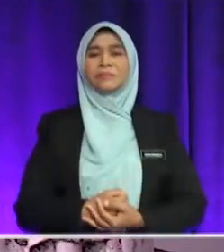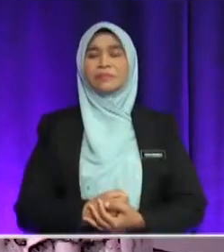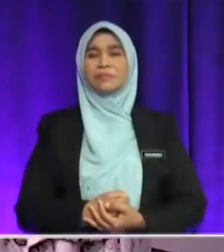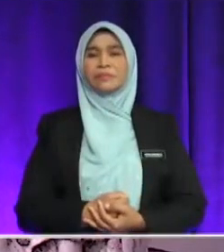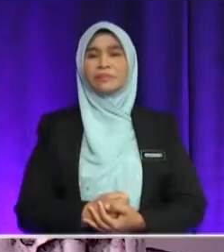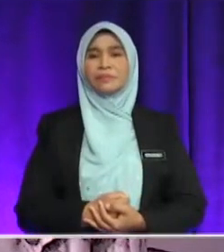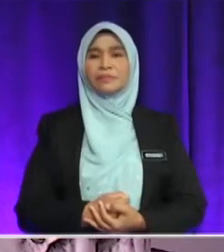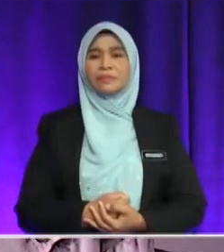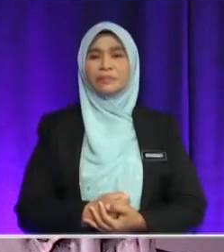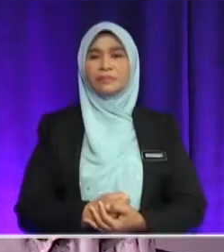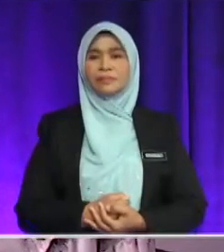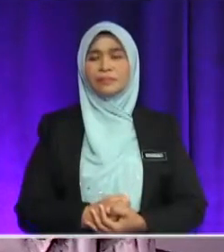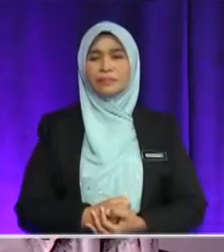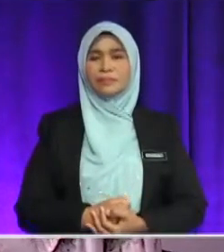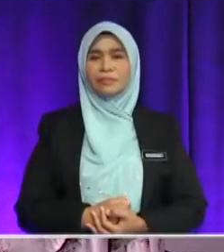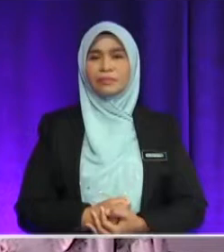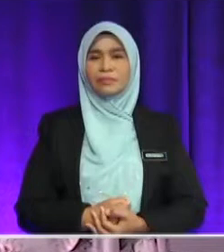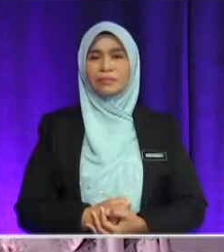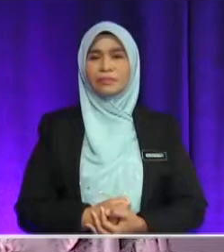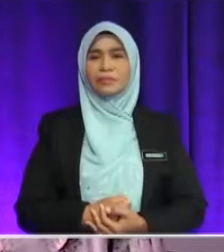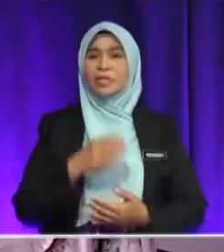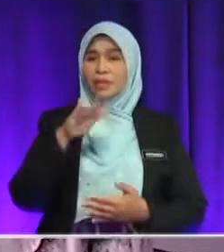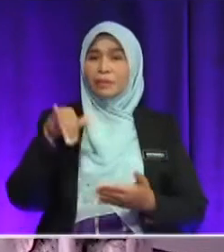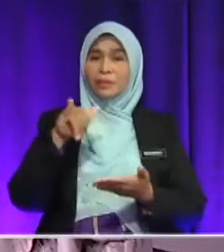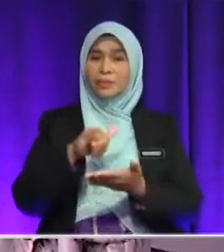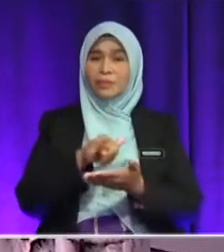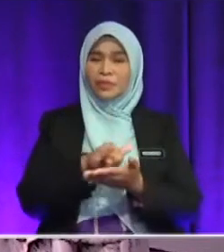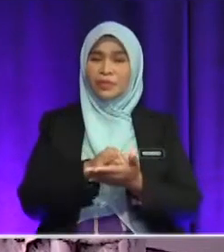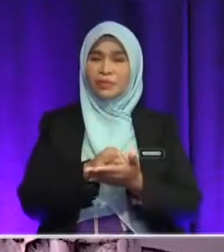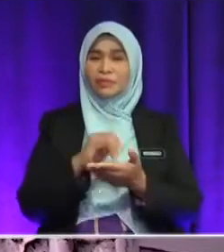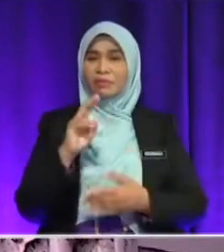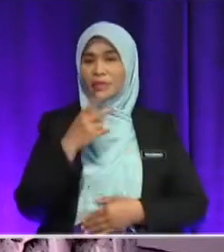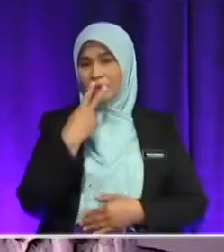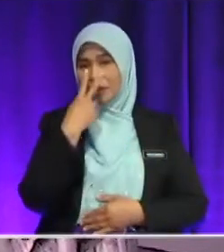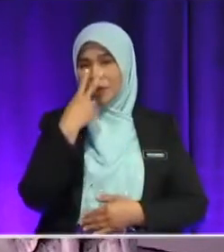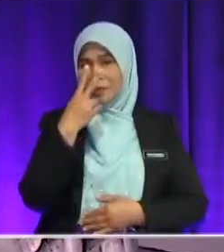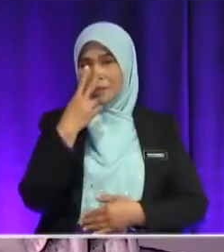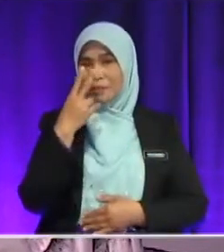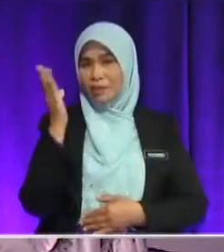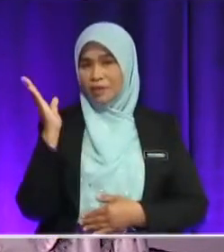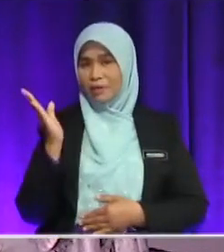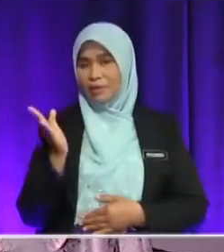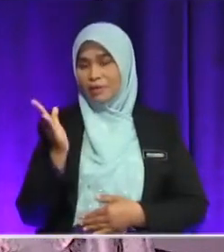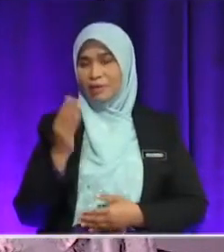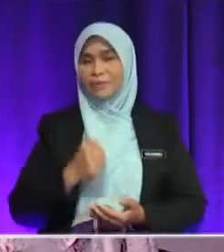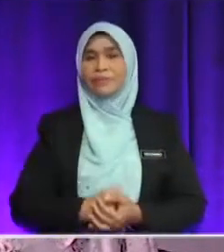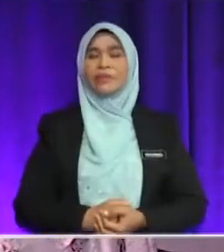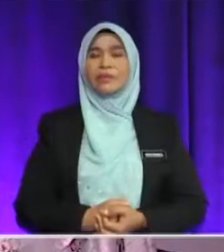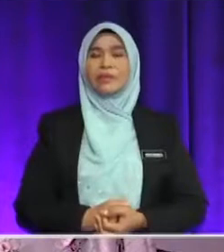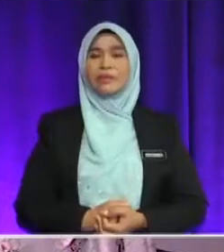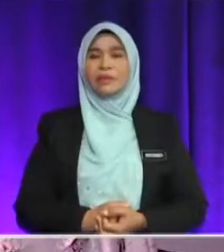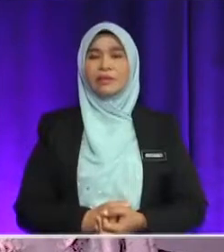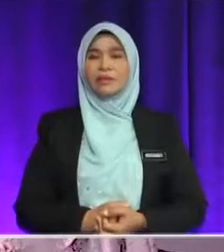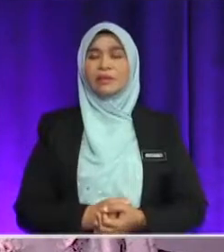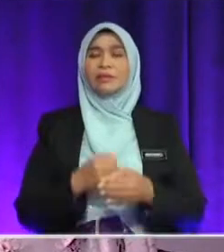apakah Hai sakit sebelum tuh kita dan nampak sini ada toko kita ataupun ketika telemoney sebagai